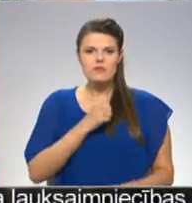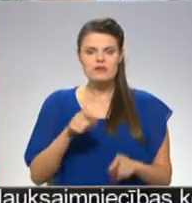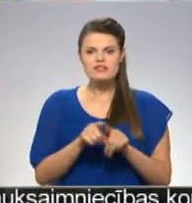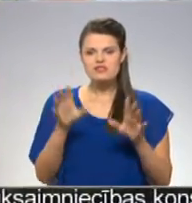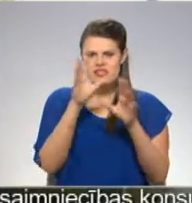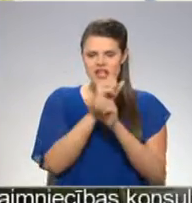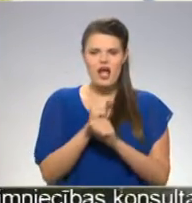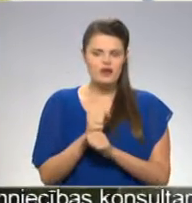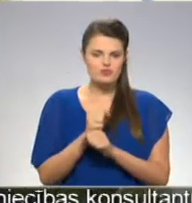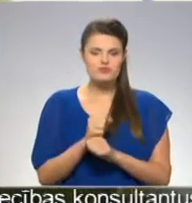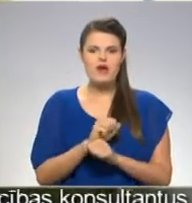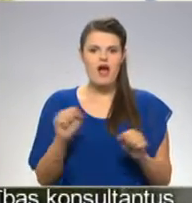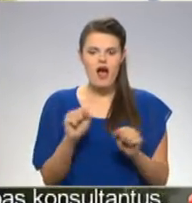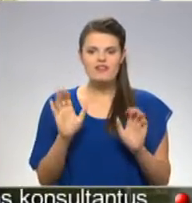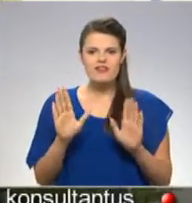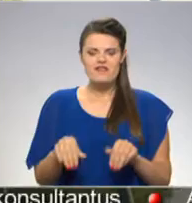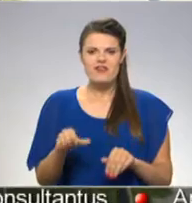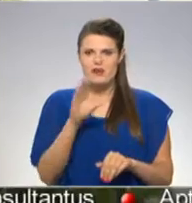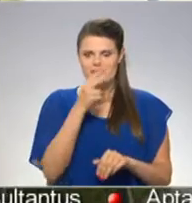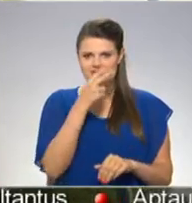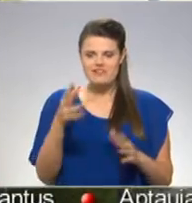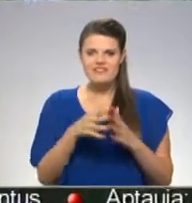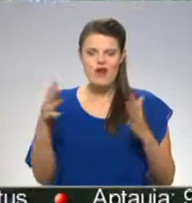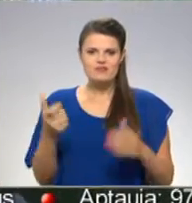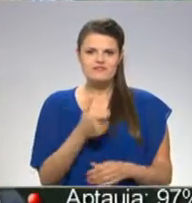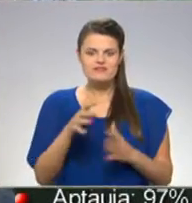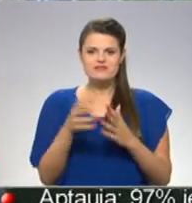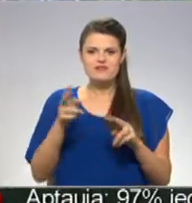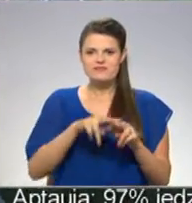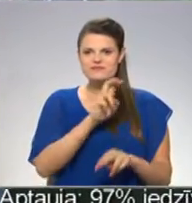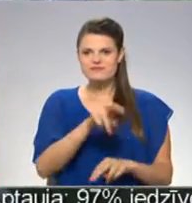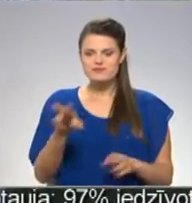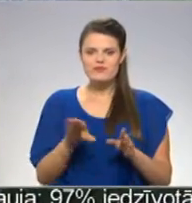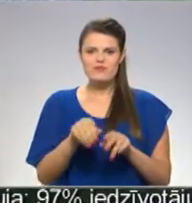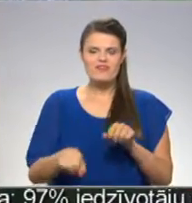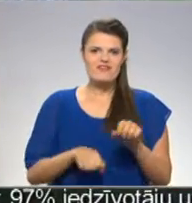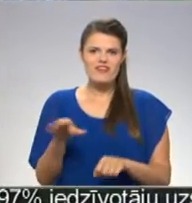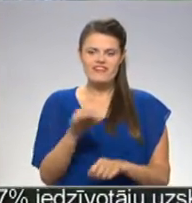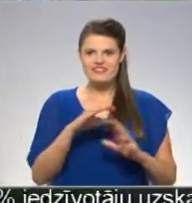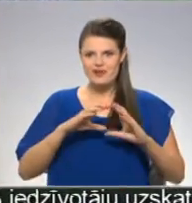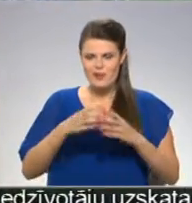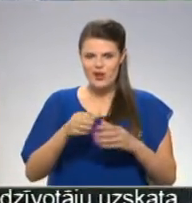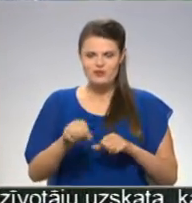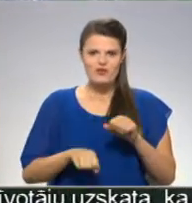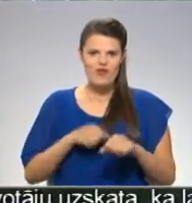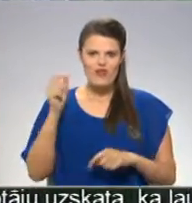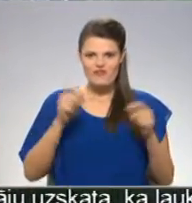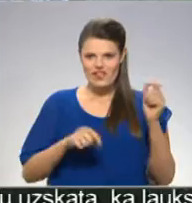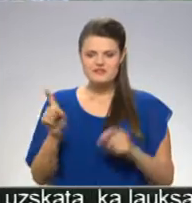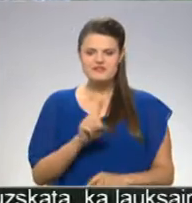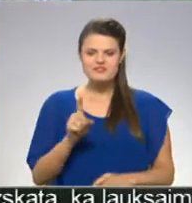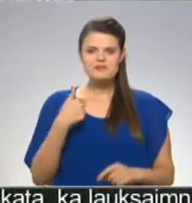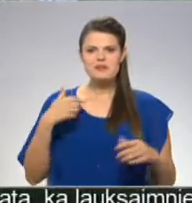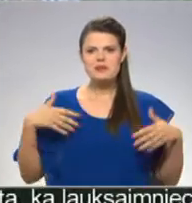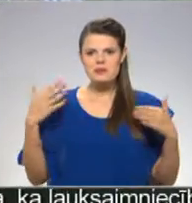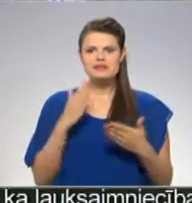nakts melnuma. Ātrāk var pagūt uz daudz filmām, daudz vietām. Baigi forši, ka kopā ar velo, jo visā pasaulē jau tie velo festivāli ir un man